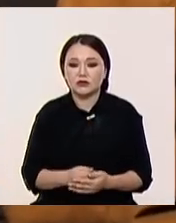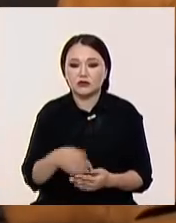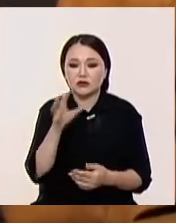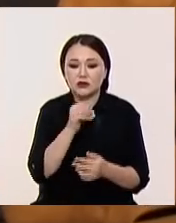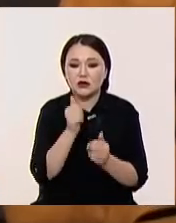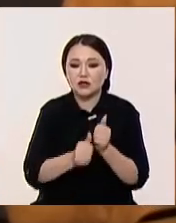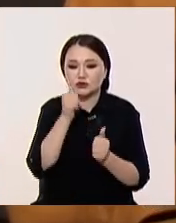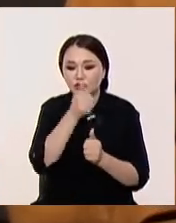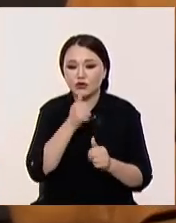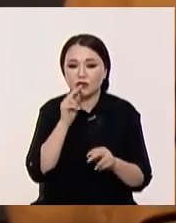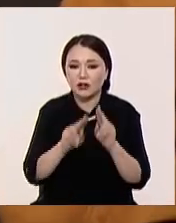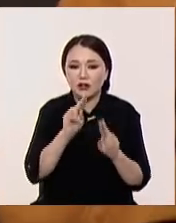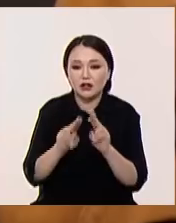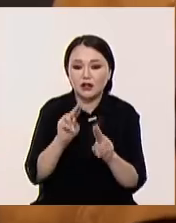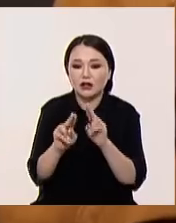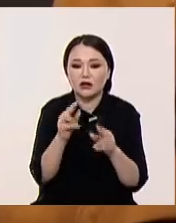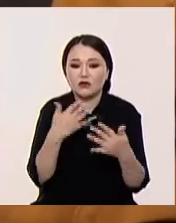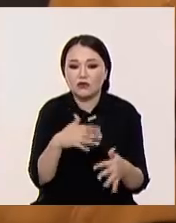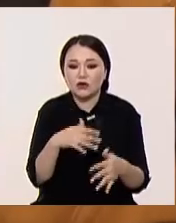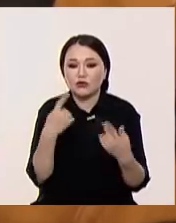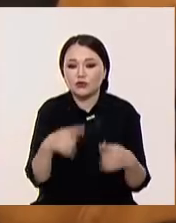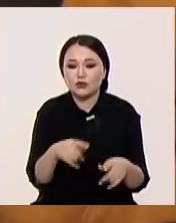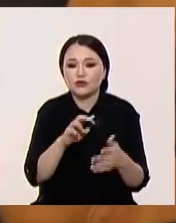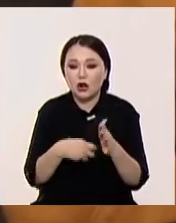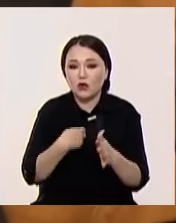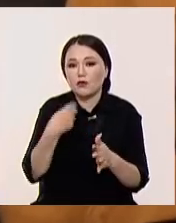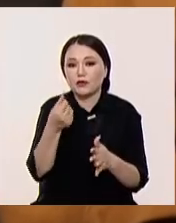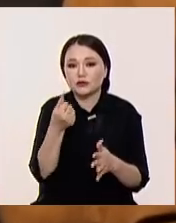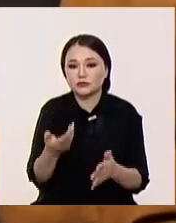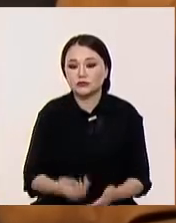Әйтеуір жылда жамайды. Басқа ешқандай не жоқ, налог төлеп отырмыз.